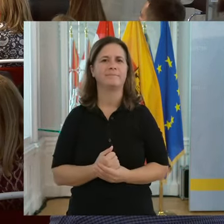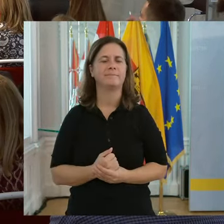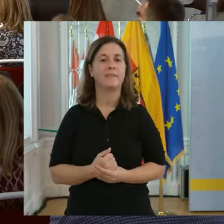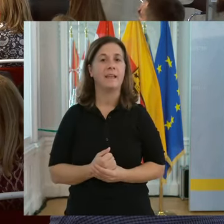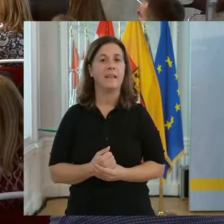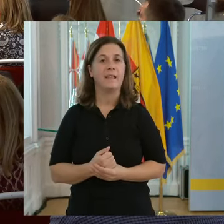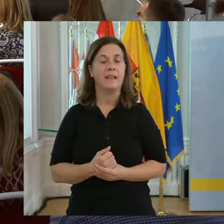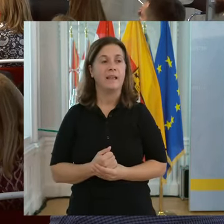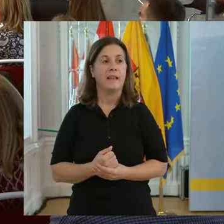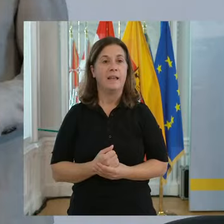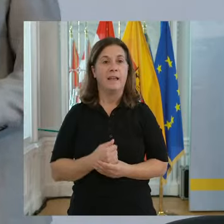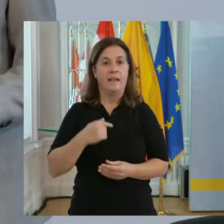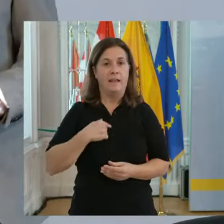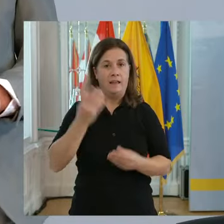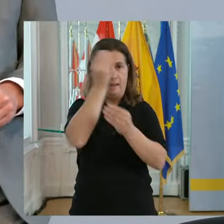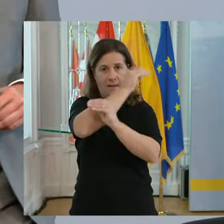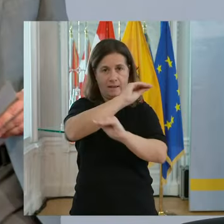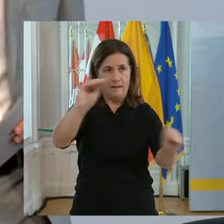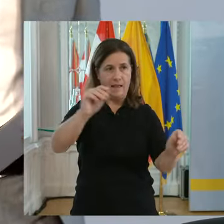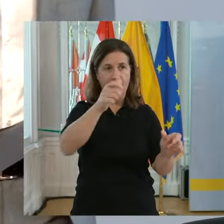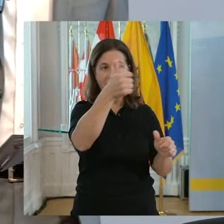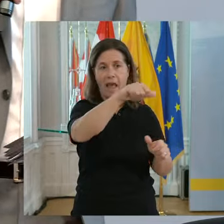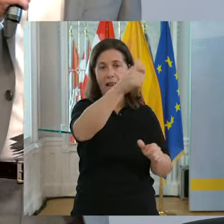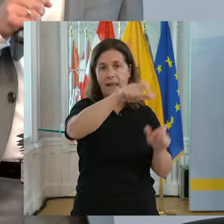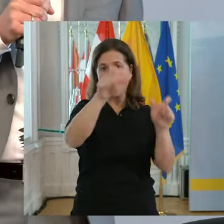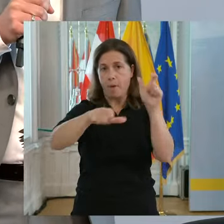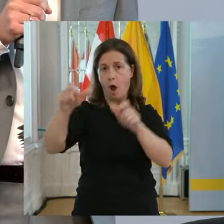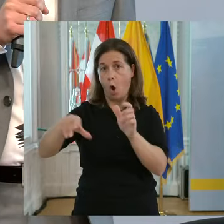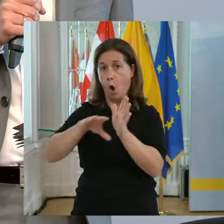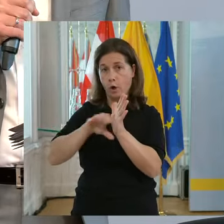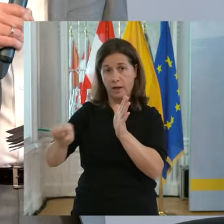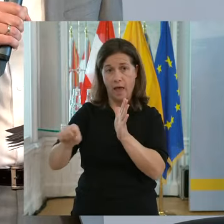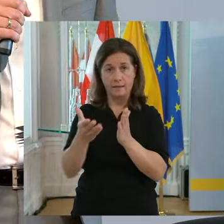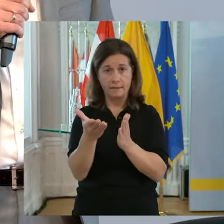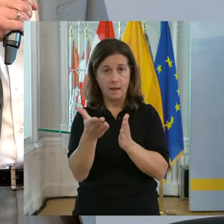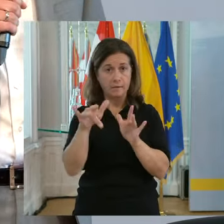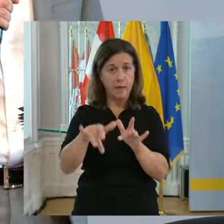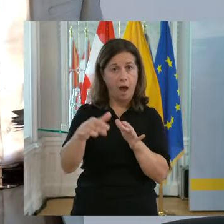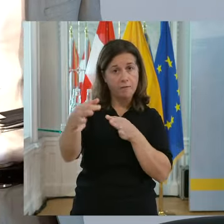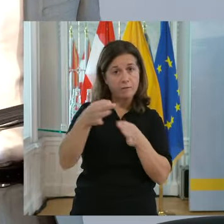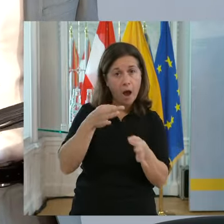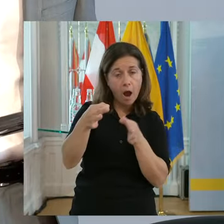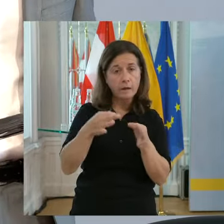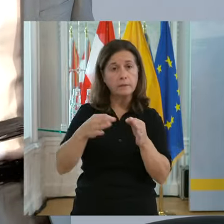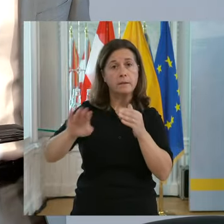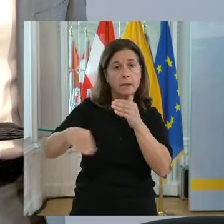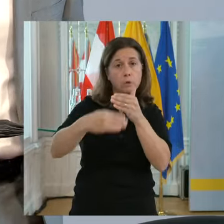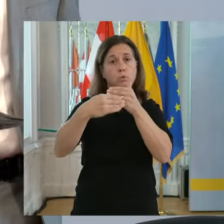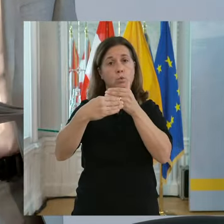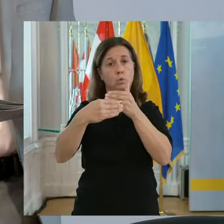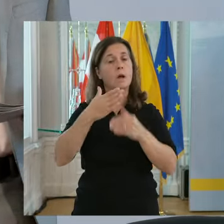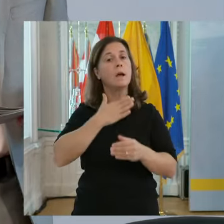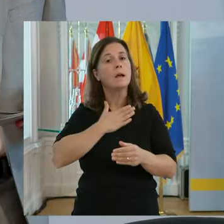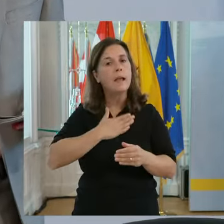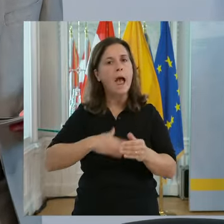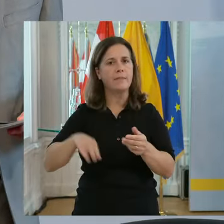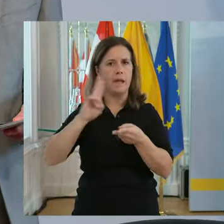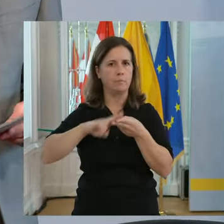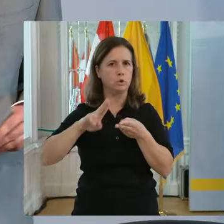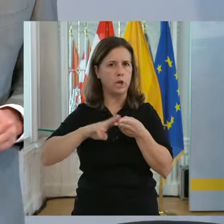Sollten Sie, und da spreche ich vor allem die Teilnehmerinnen und Teilnehmer online an, Fragen, Anmerkungen haben, dann können Sie diese gerne im